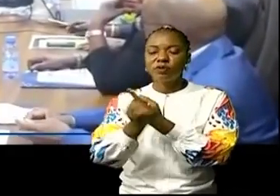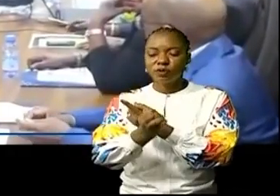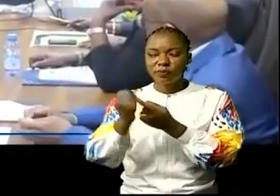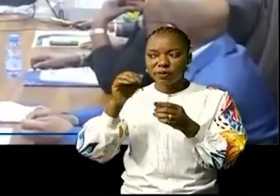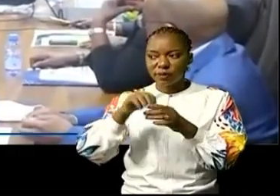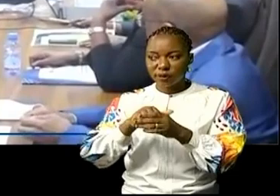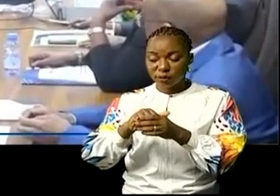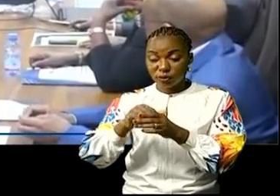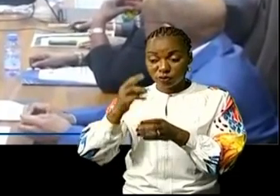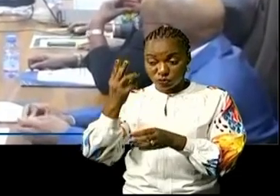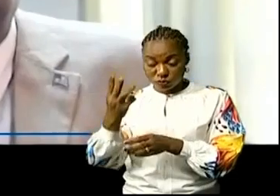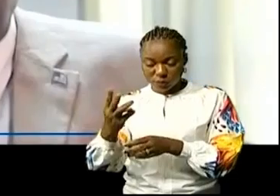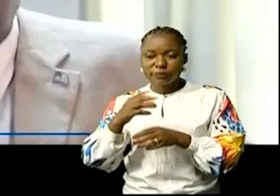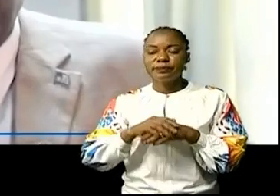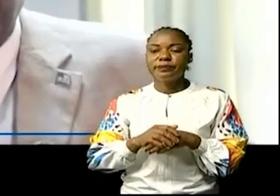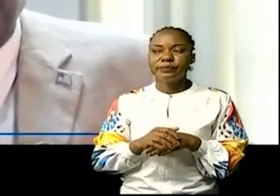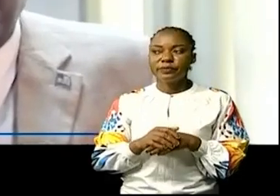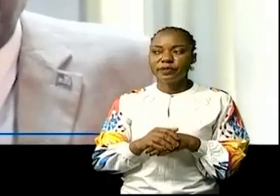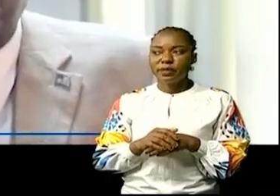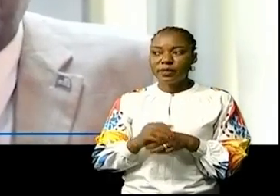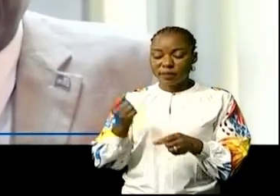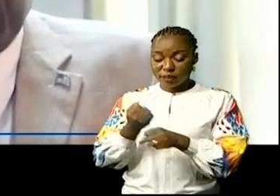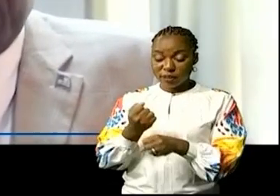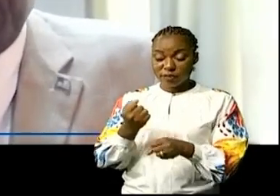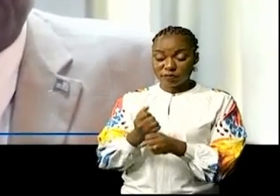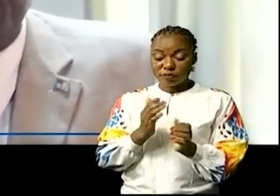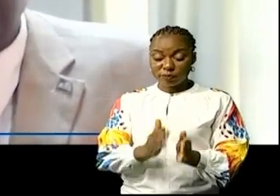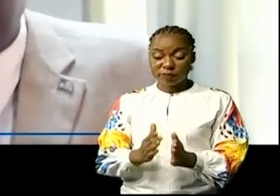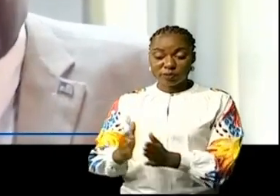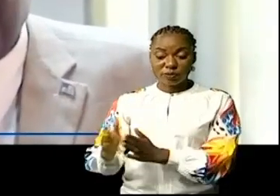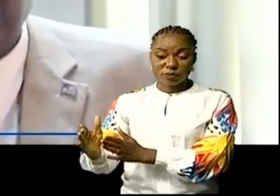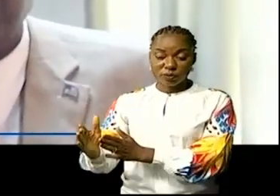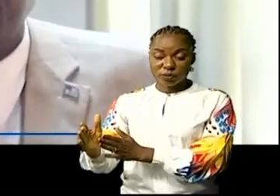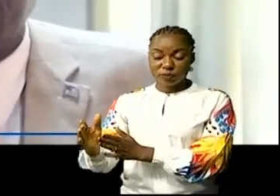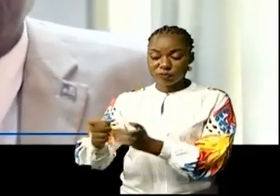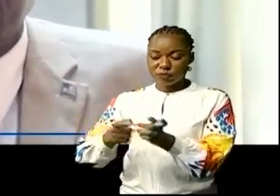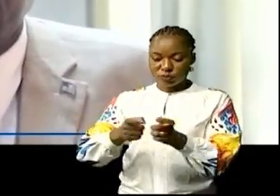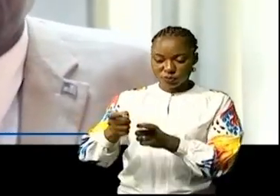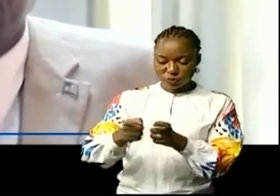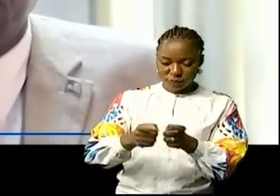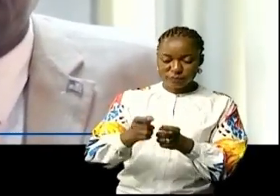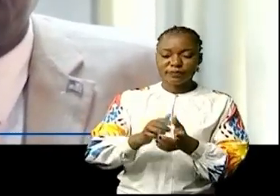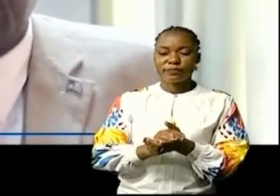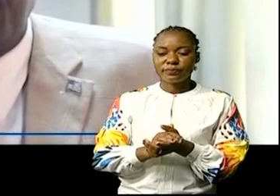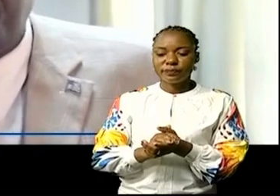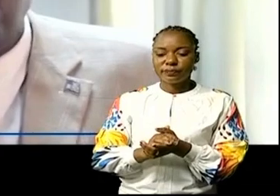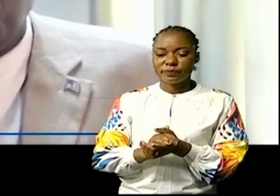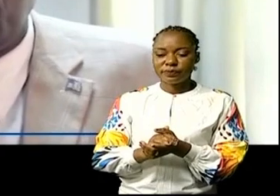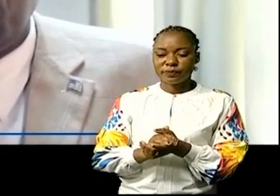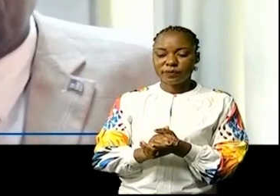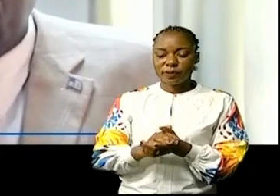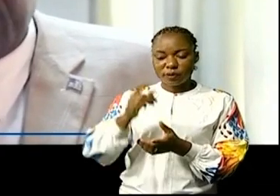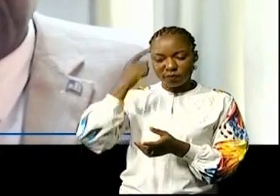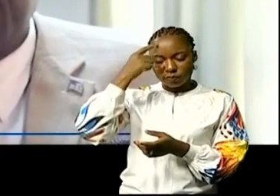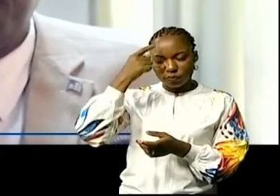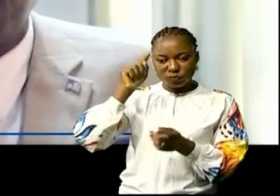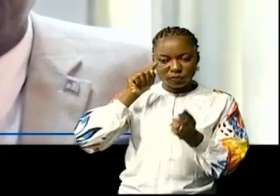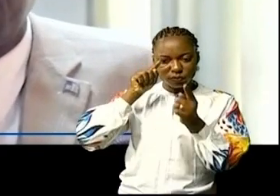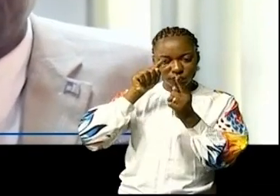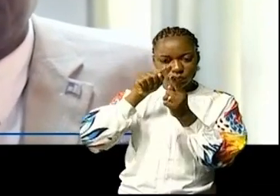que cela. Les travaux préparatoires que nous sommes en train de diriger ont pour